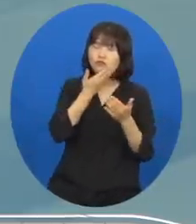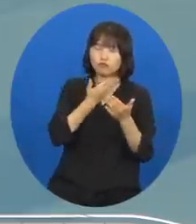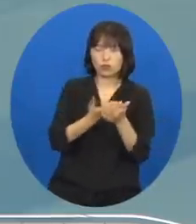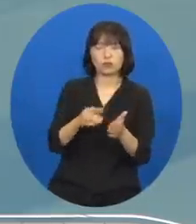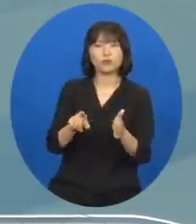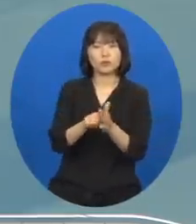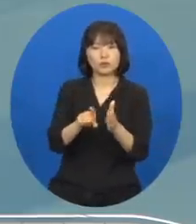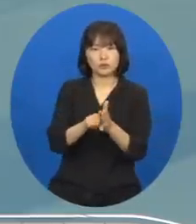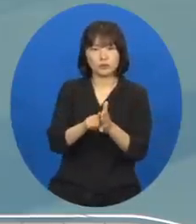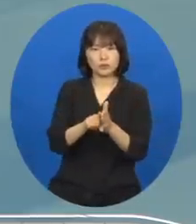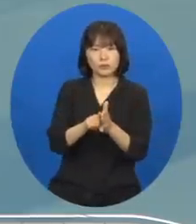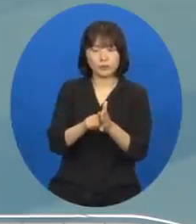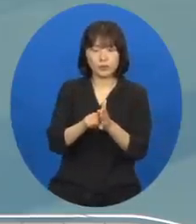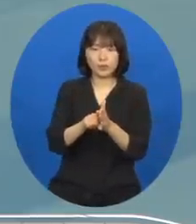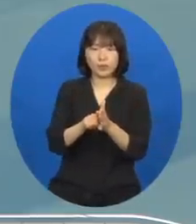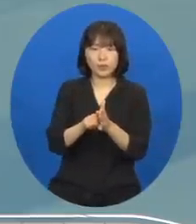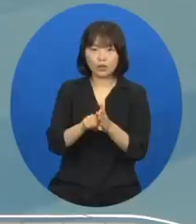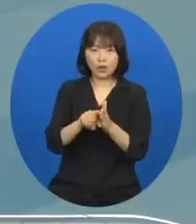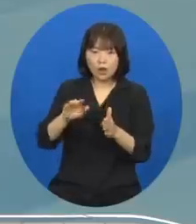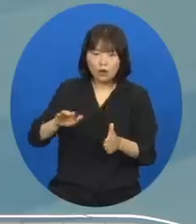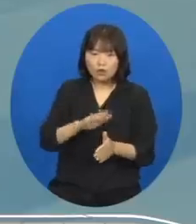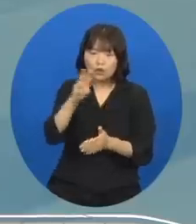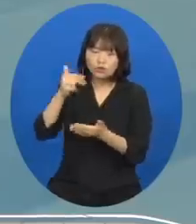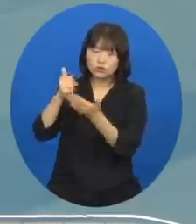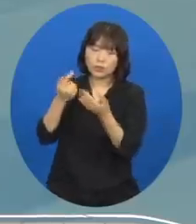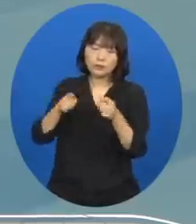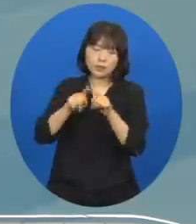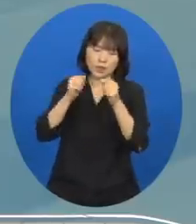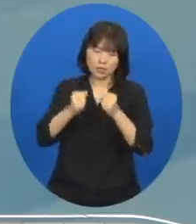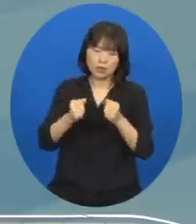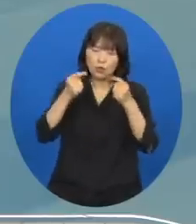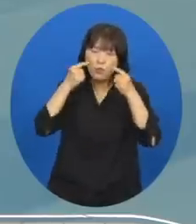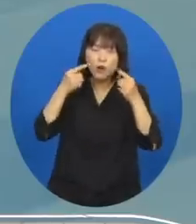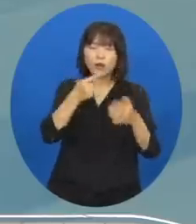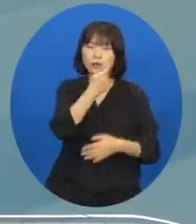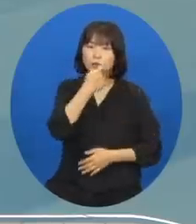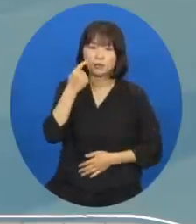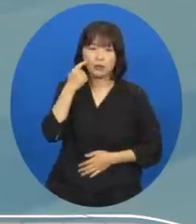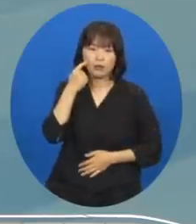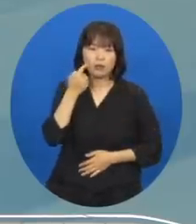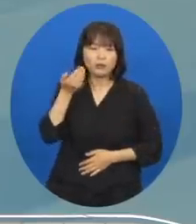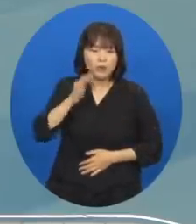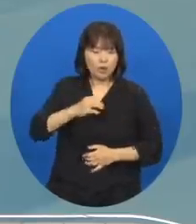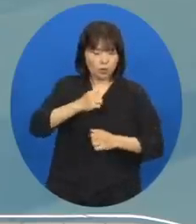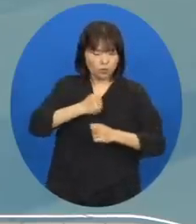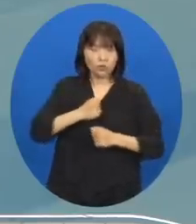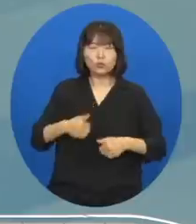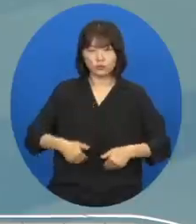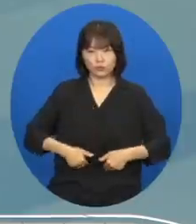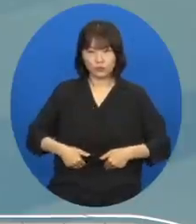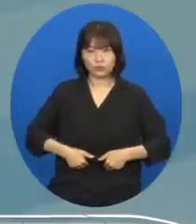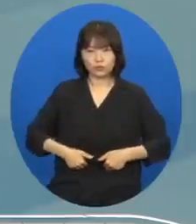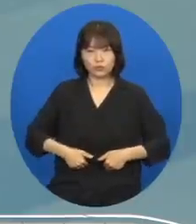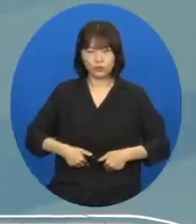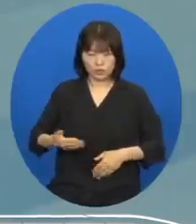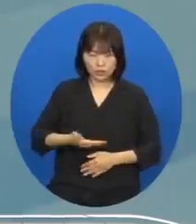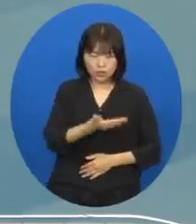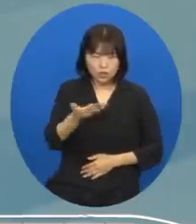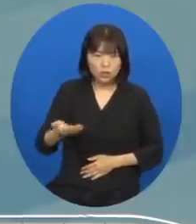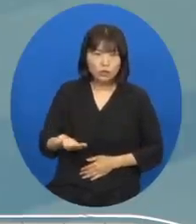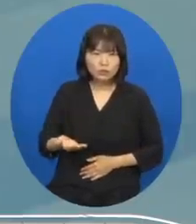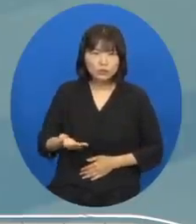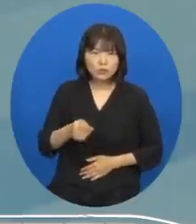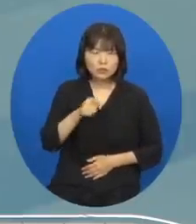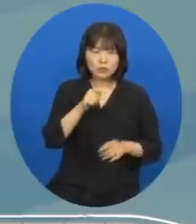주님이 함께 계시는 확실한 증거니까요. 그 대신에 조심해야 된다고 생각해요. 여러분, 그 사람이